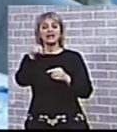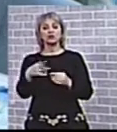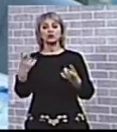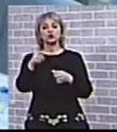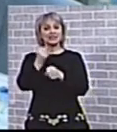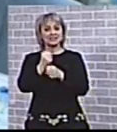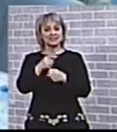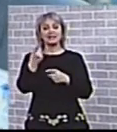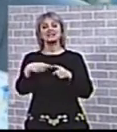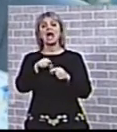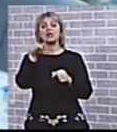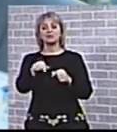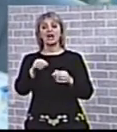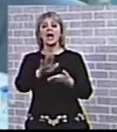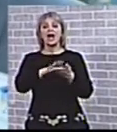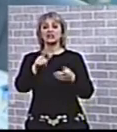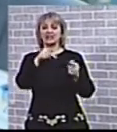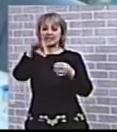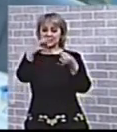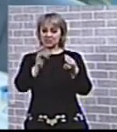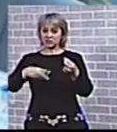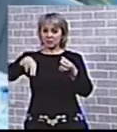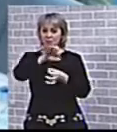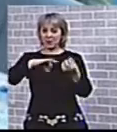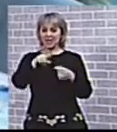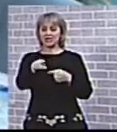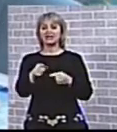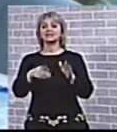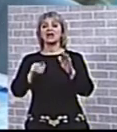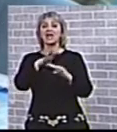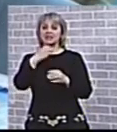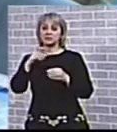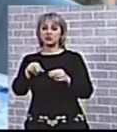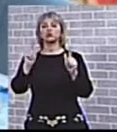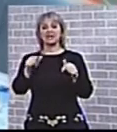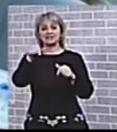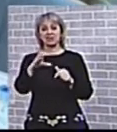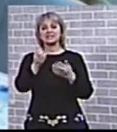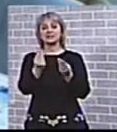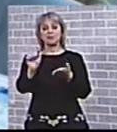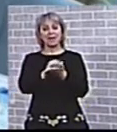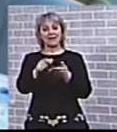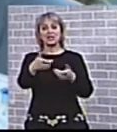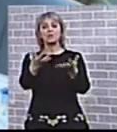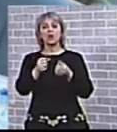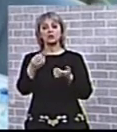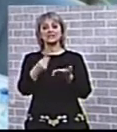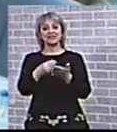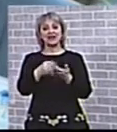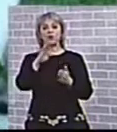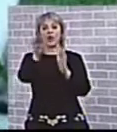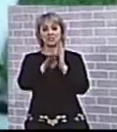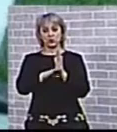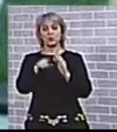необходимо сделать, а именно они подготовили эскизный проект, зашли в экспертизу с достоверностью смет и получили ценовую